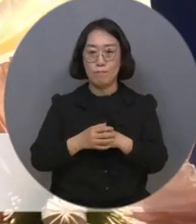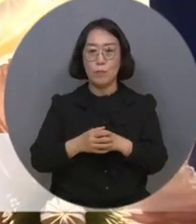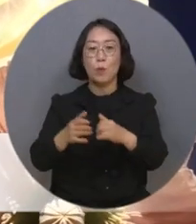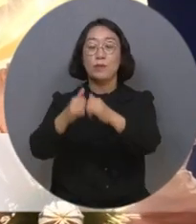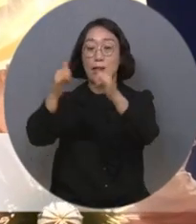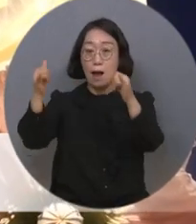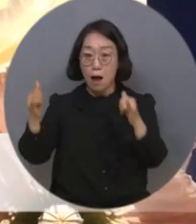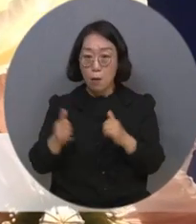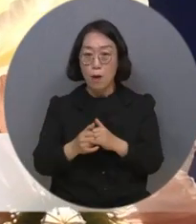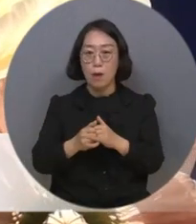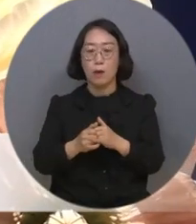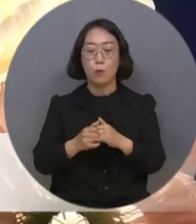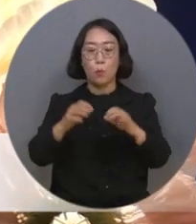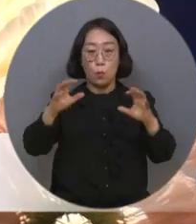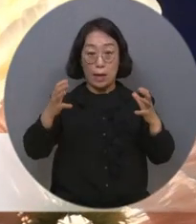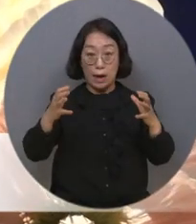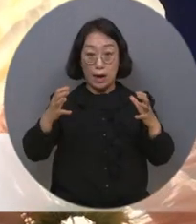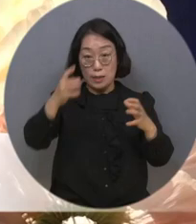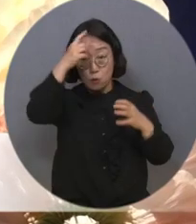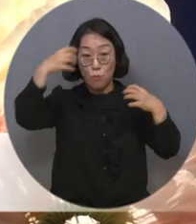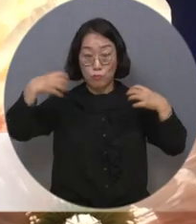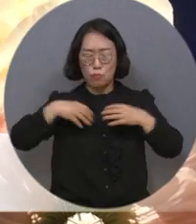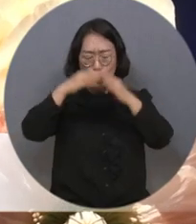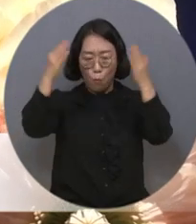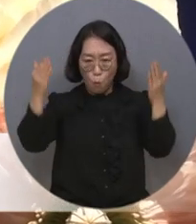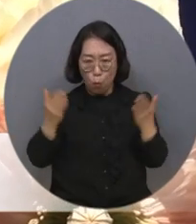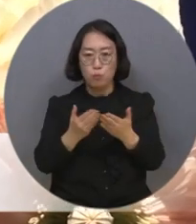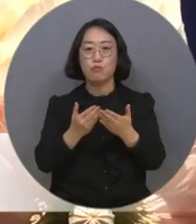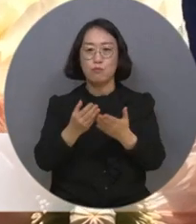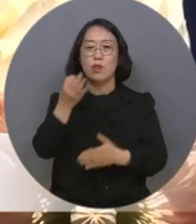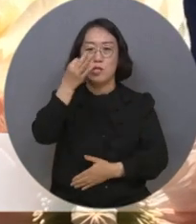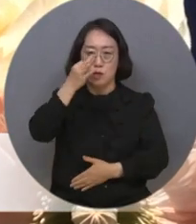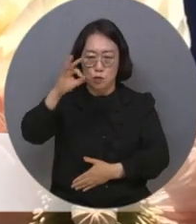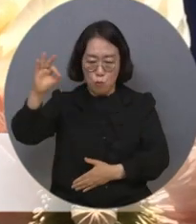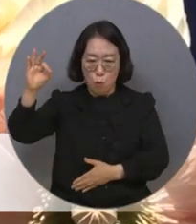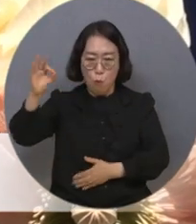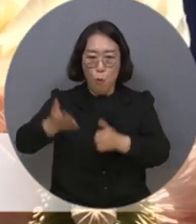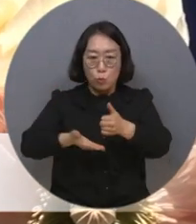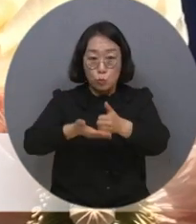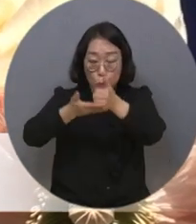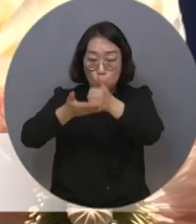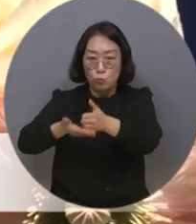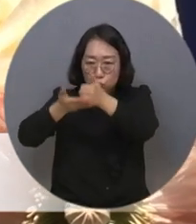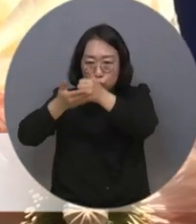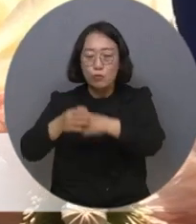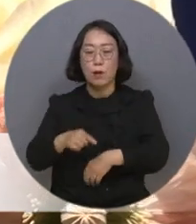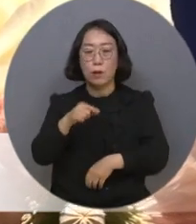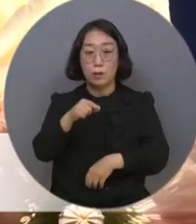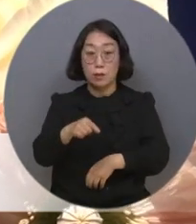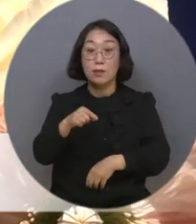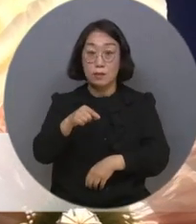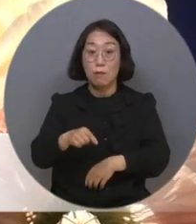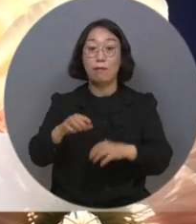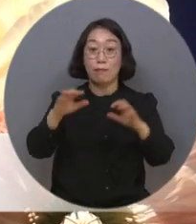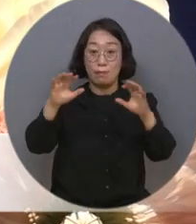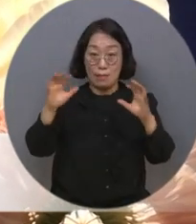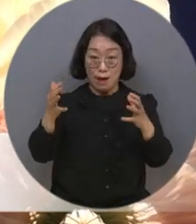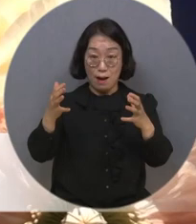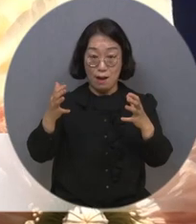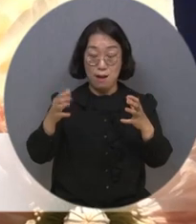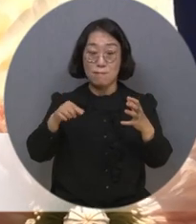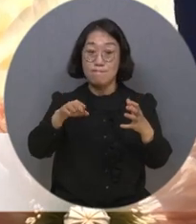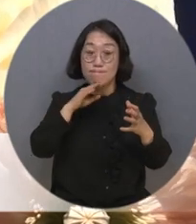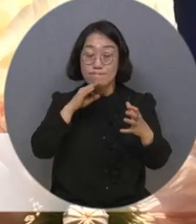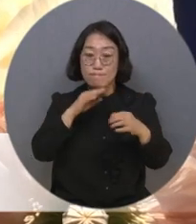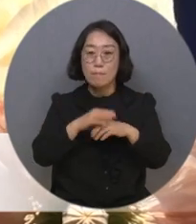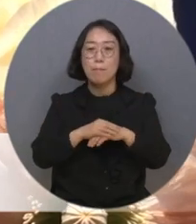또 사회가 국가가 인정하는 그리고 그런 역할을 소중하게 생각하는 그러한 국가가